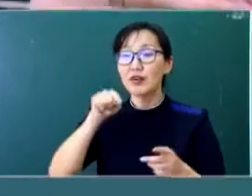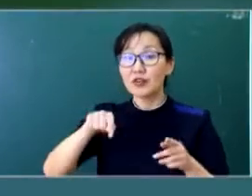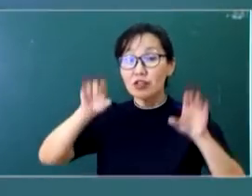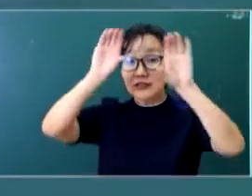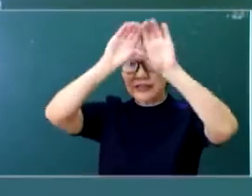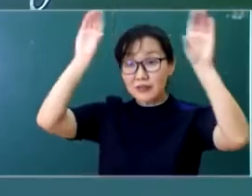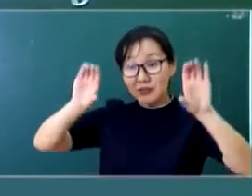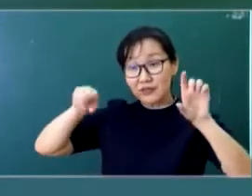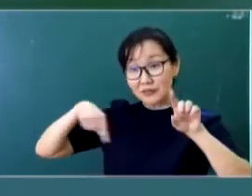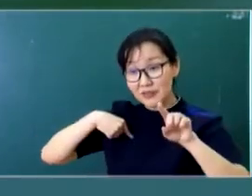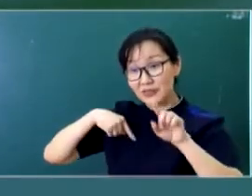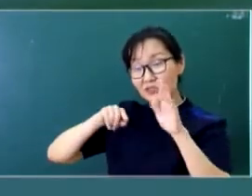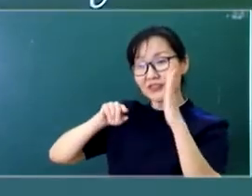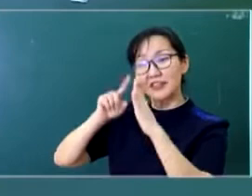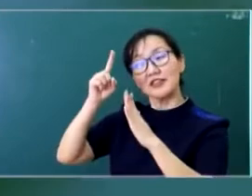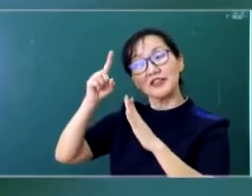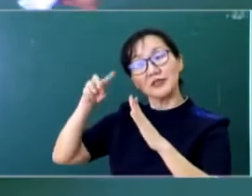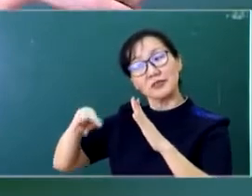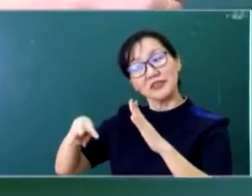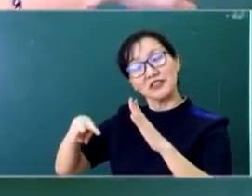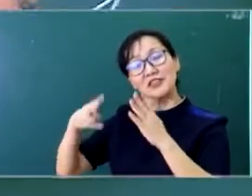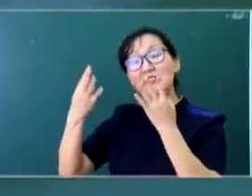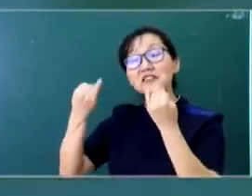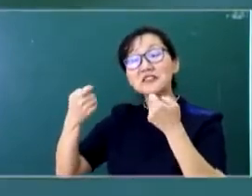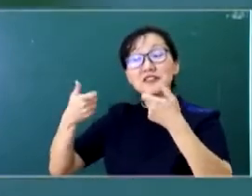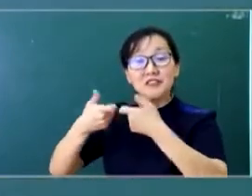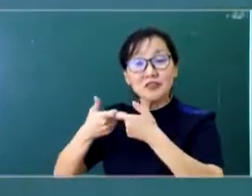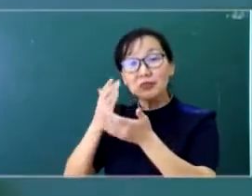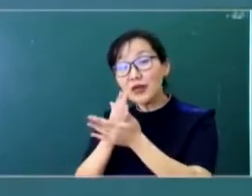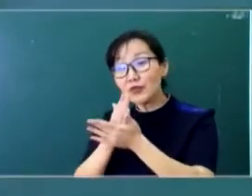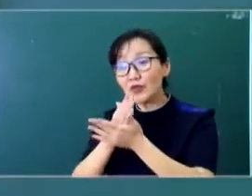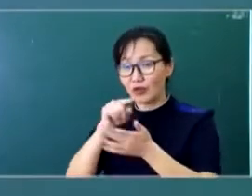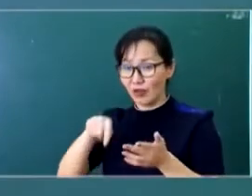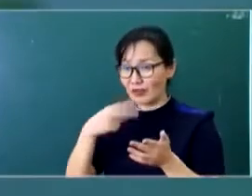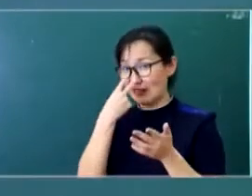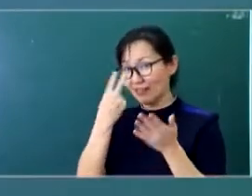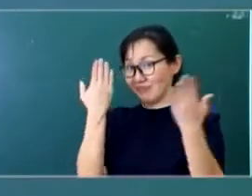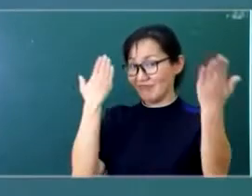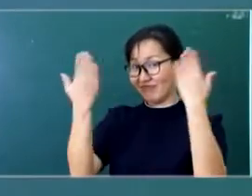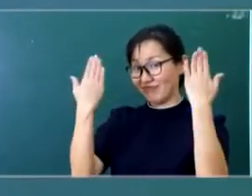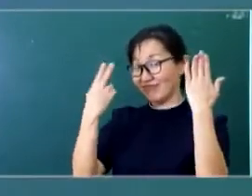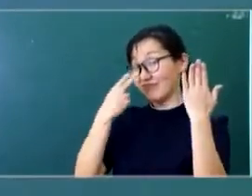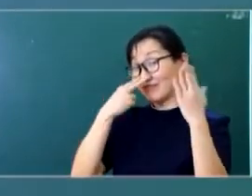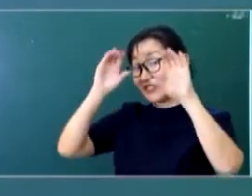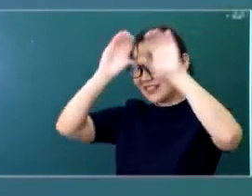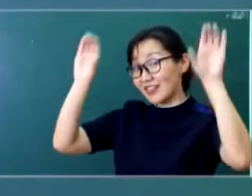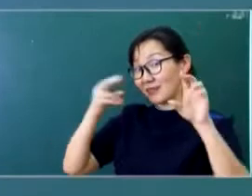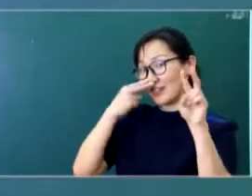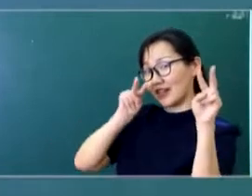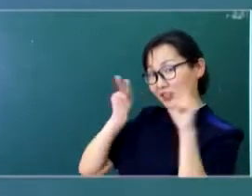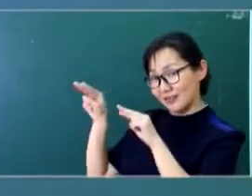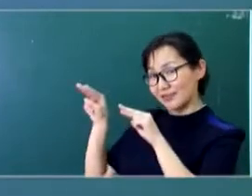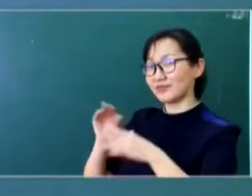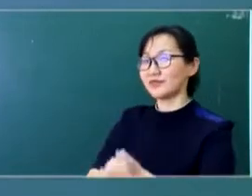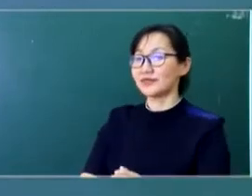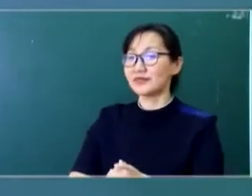За, 100 см маань энэ байна. Тэгвэл энэ 1 метр. За, энэ тууз маань тэгвэл 1 метр хүрхэн үү? Илүү байна уу? За,